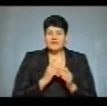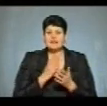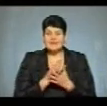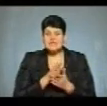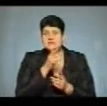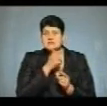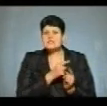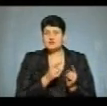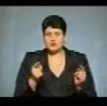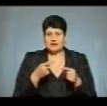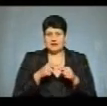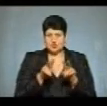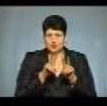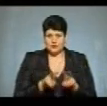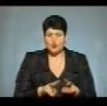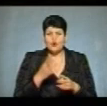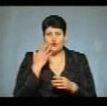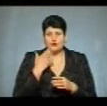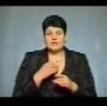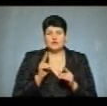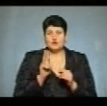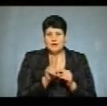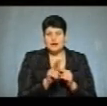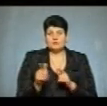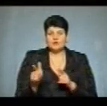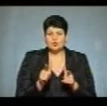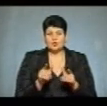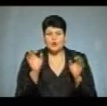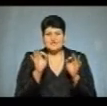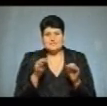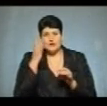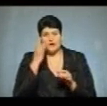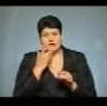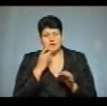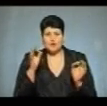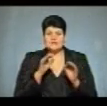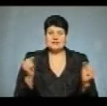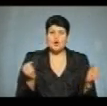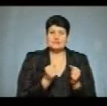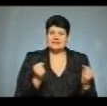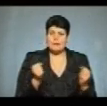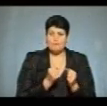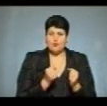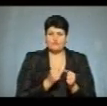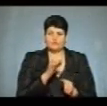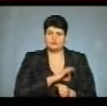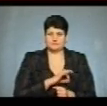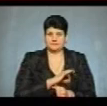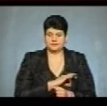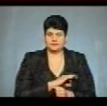коли тролейбус готується до весінньо-літнього і осінньо-зимового